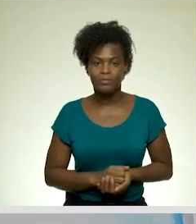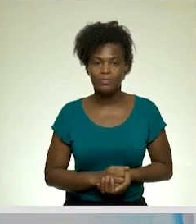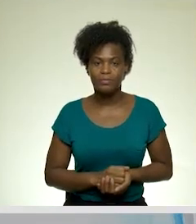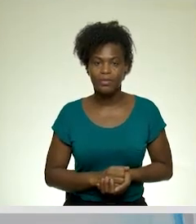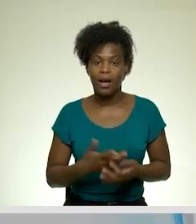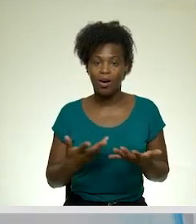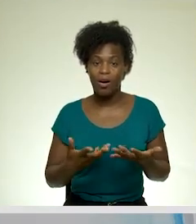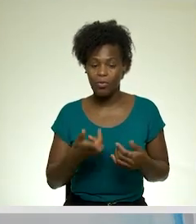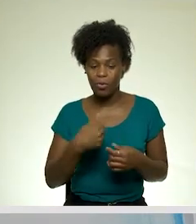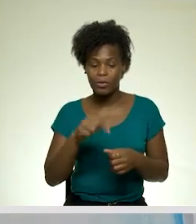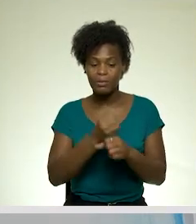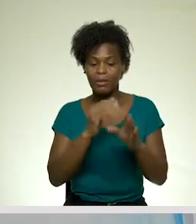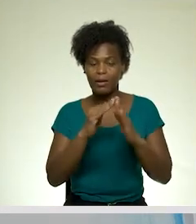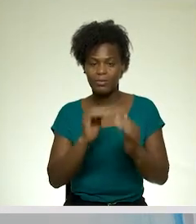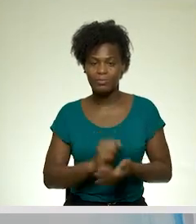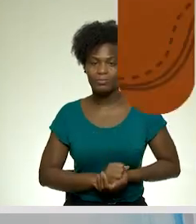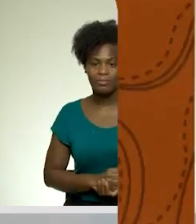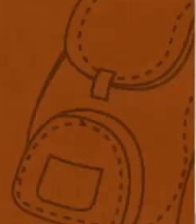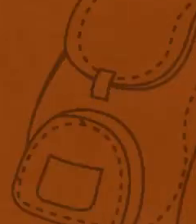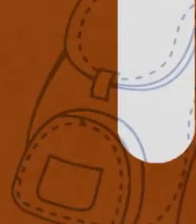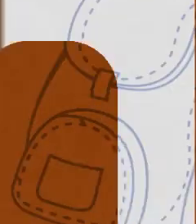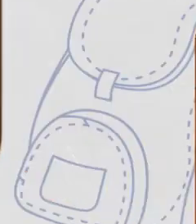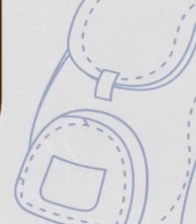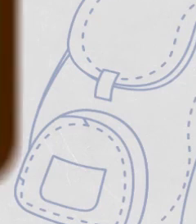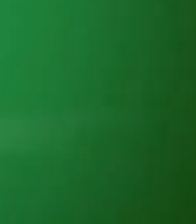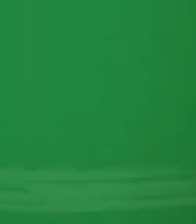Maintenant, nous passons aux devoirs.